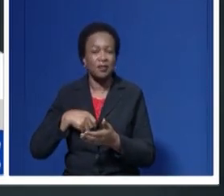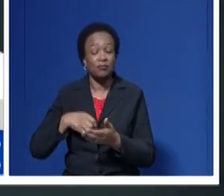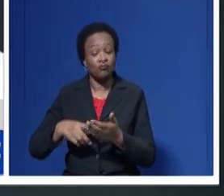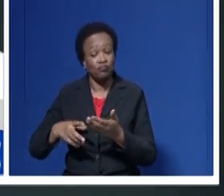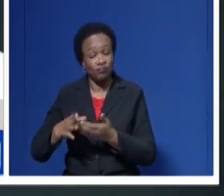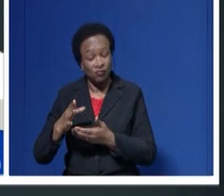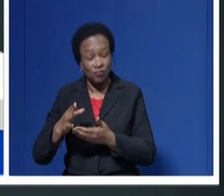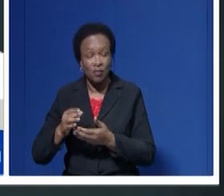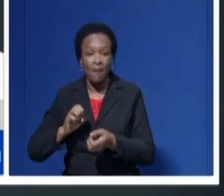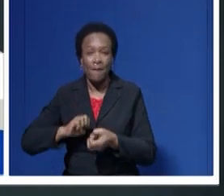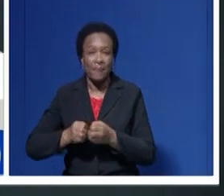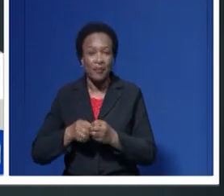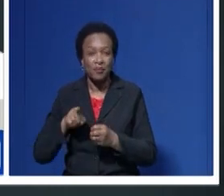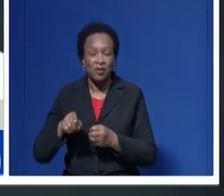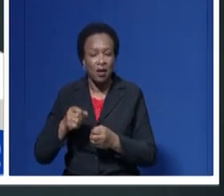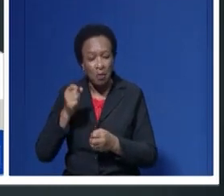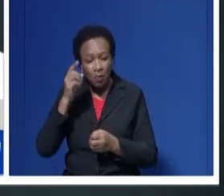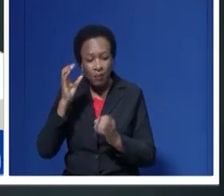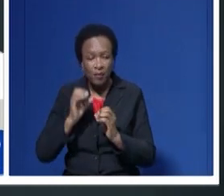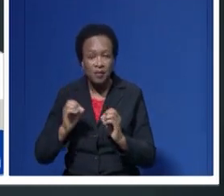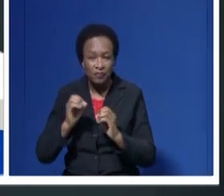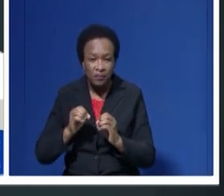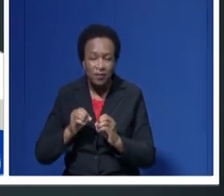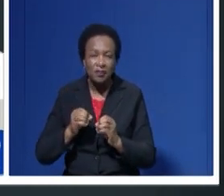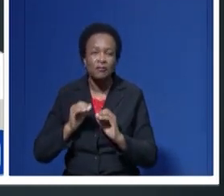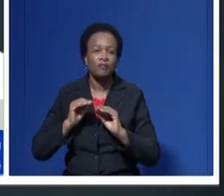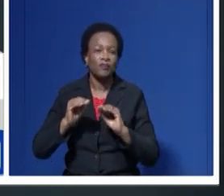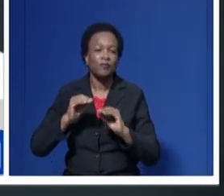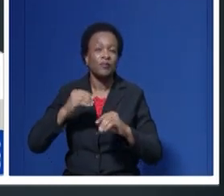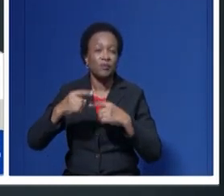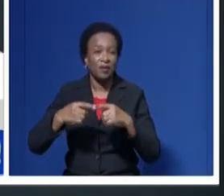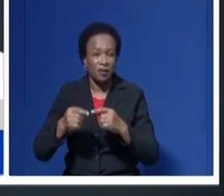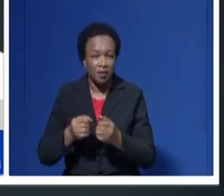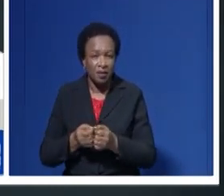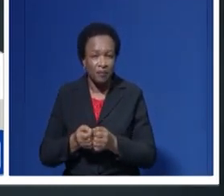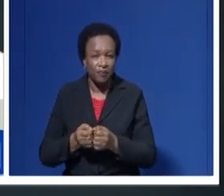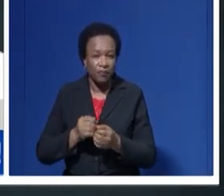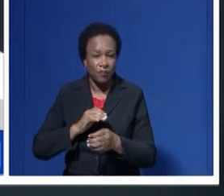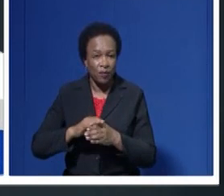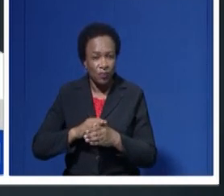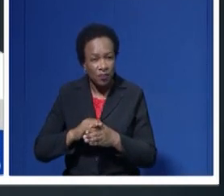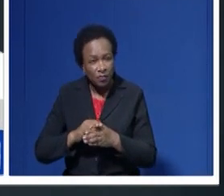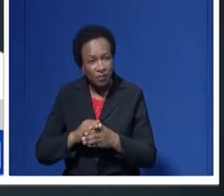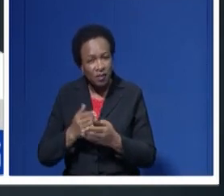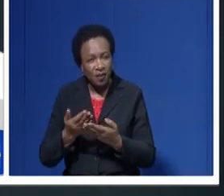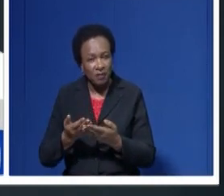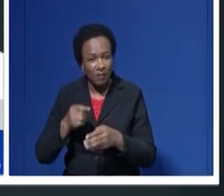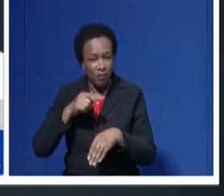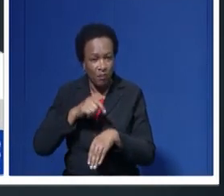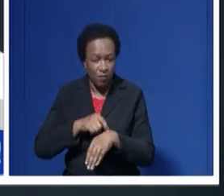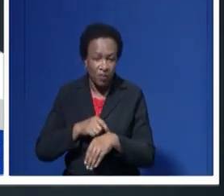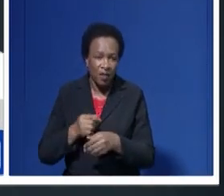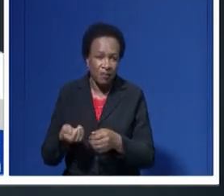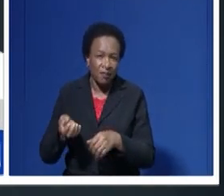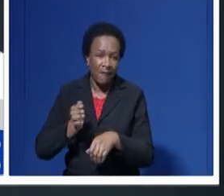matatizo yao. Kama hawaelewi, kuna namna nyingi tu za kuelewesha. Chuo cha uhasibu Arusha tunatumia muda pamoja na mbinu nyingine